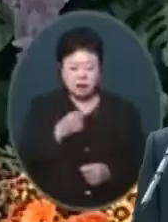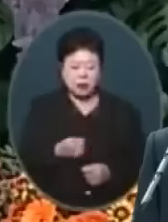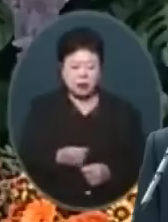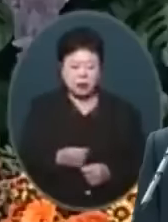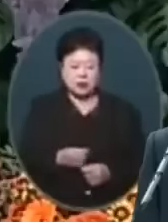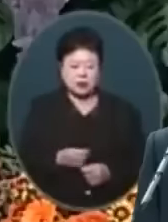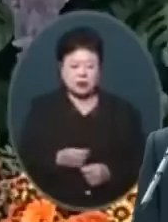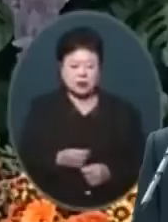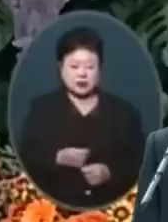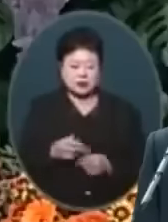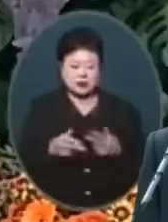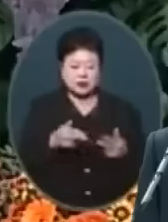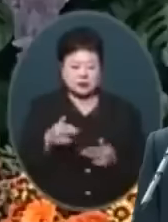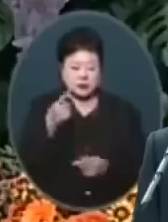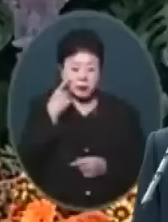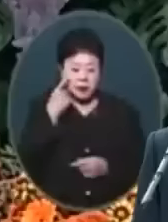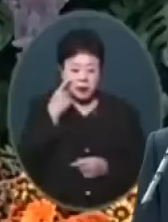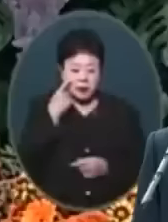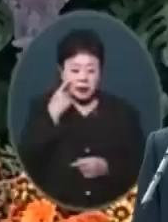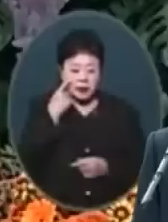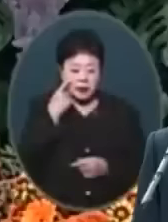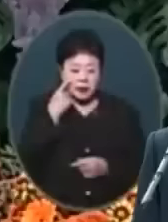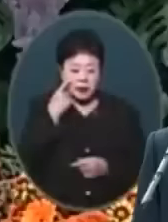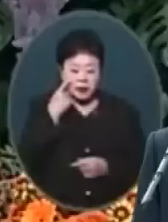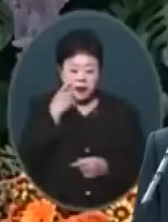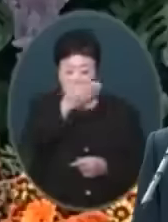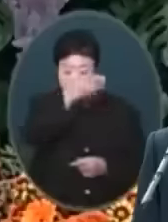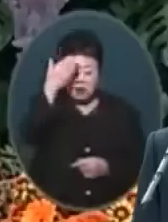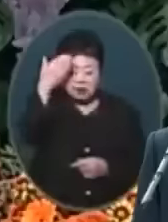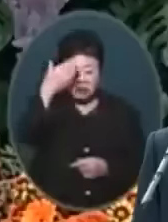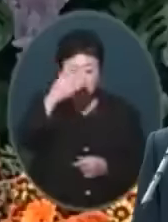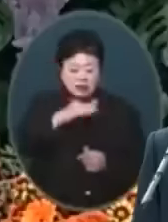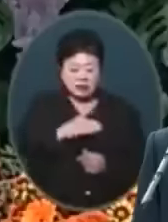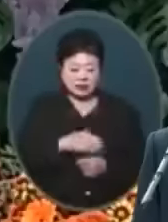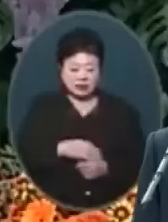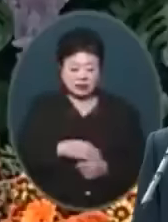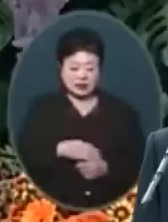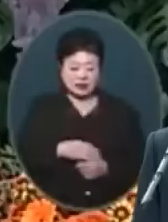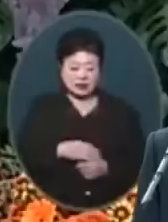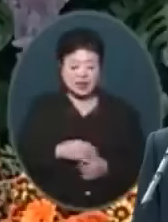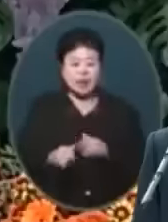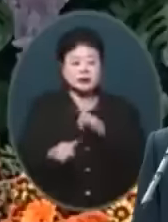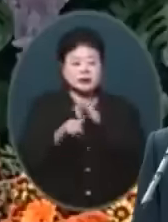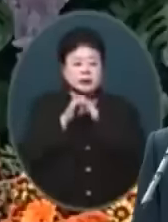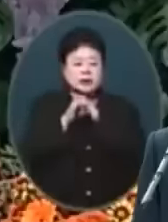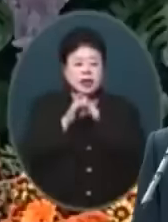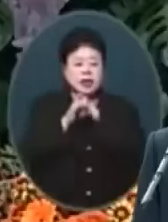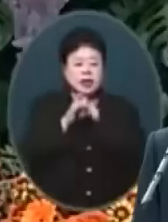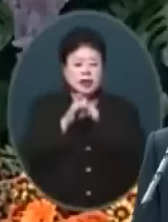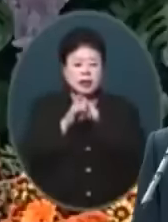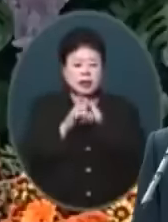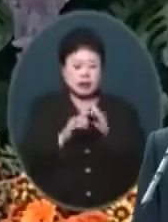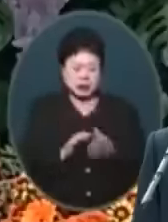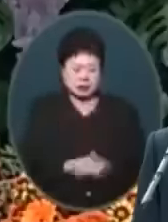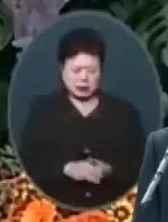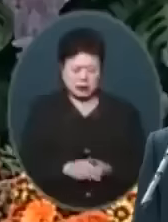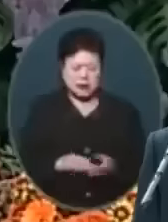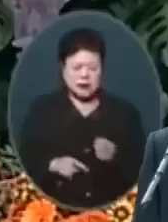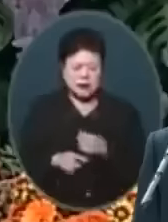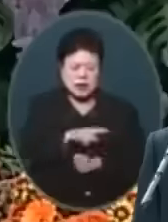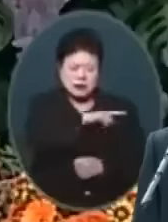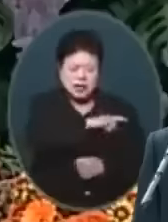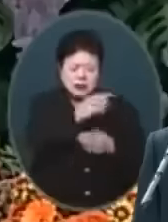한국보건사회연구원이 조사한 바에 의하면 청소년의 자살 위험도를 높이는